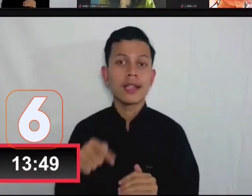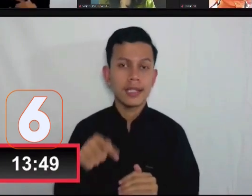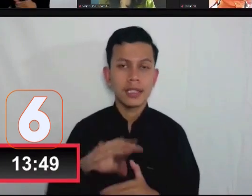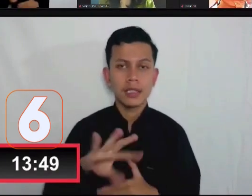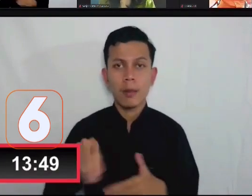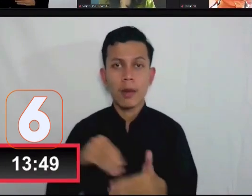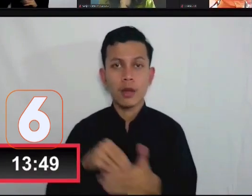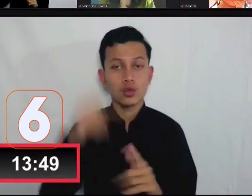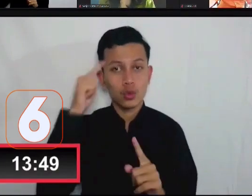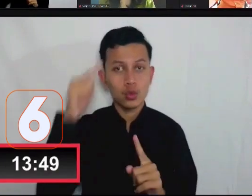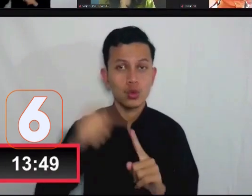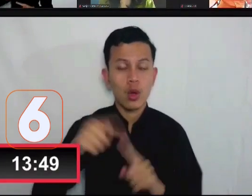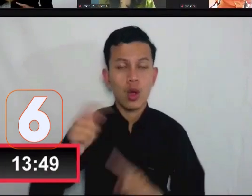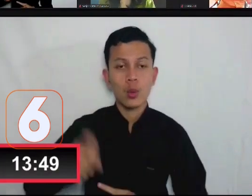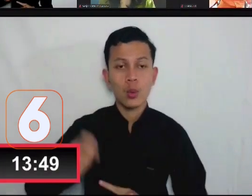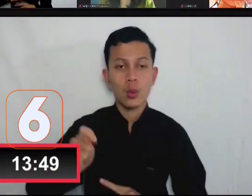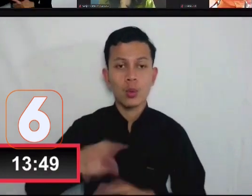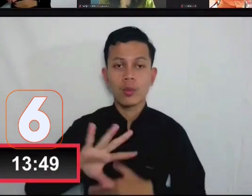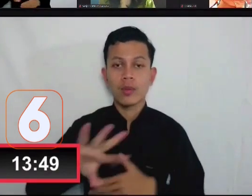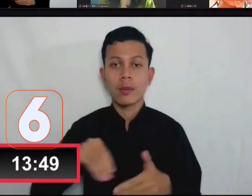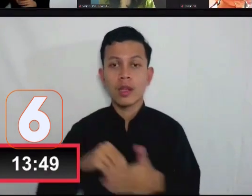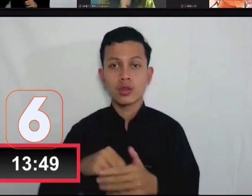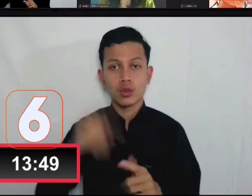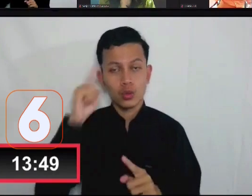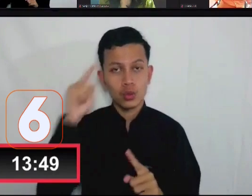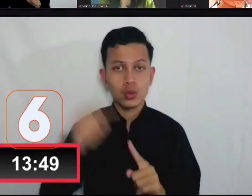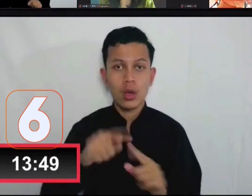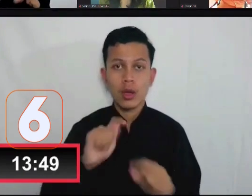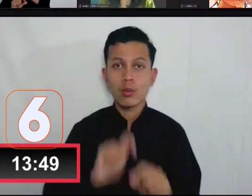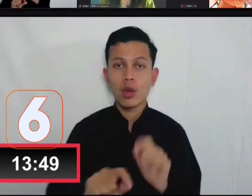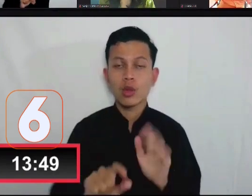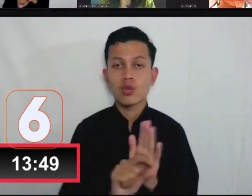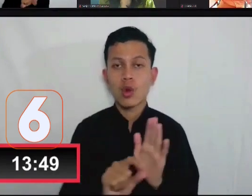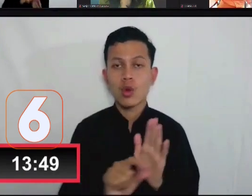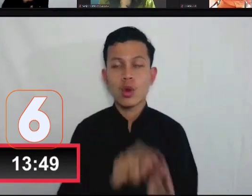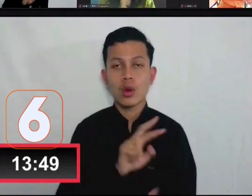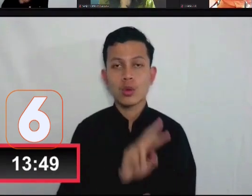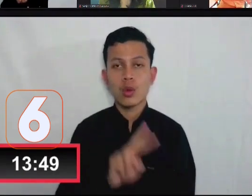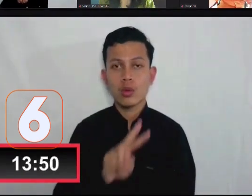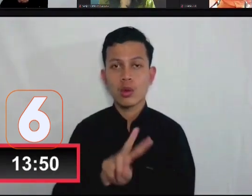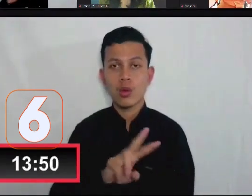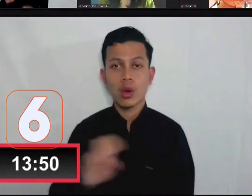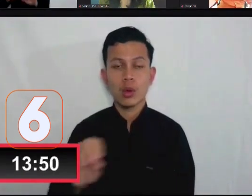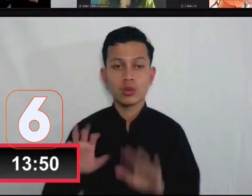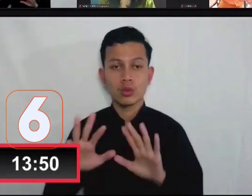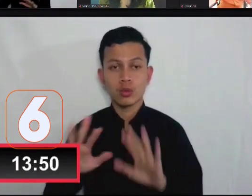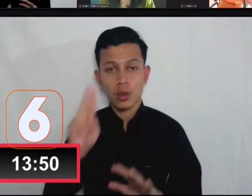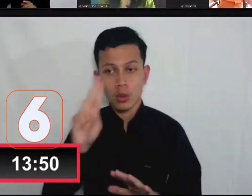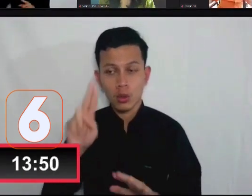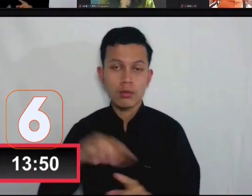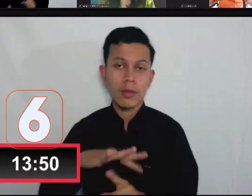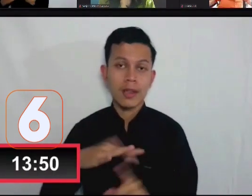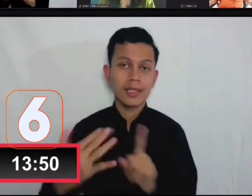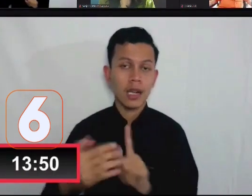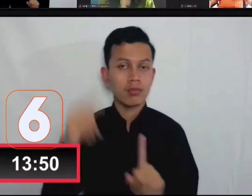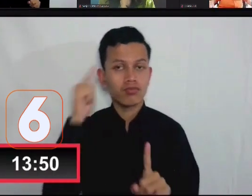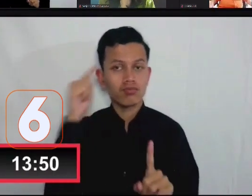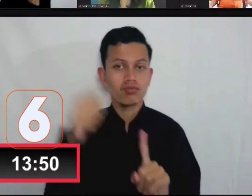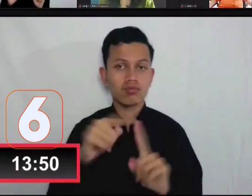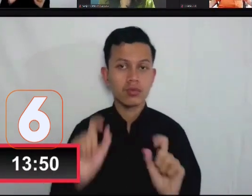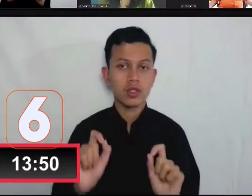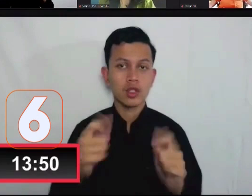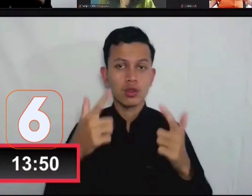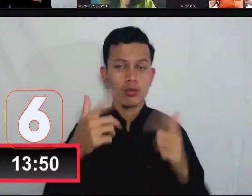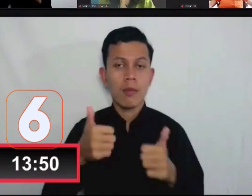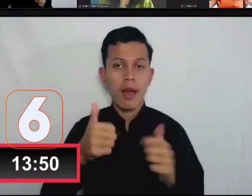tujuan dibentuknya undang-undang 22 2009 untuk sarana mereka ya sama masyarakat menuju kehidupan yang lebih baik khususnya dalam